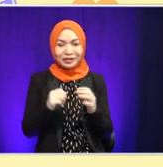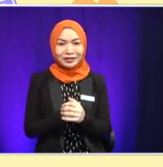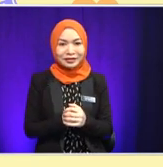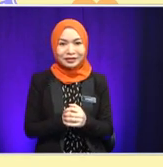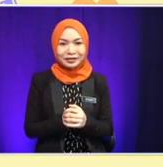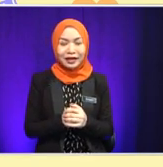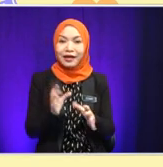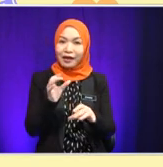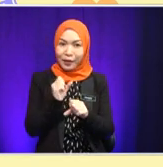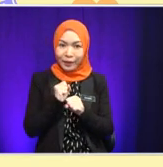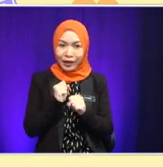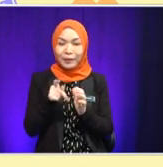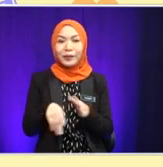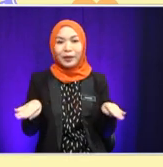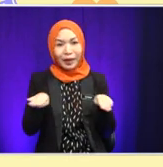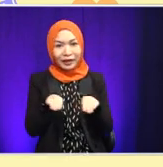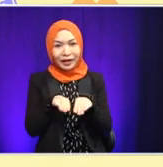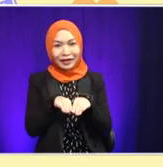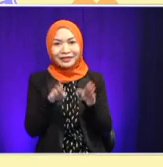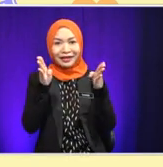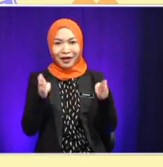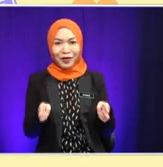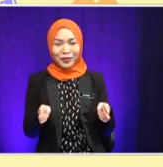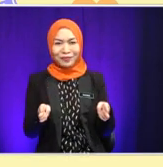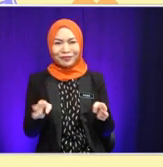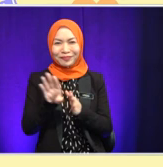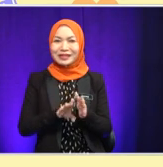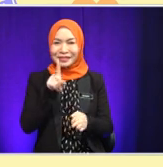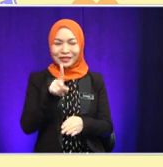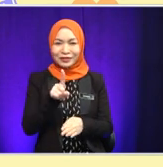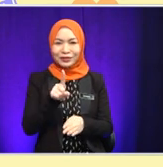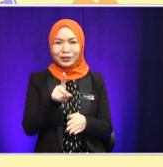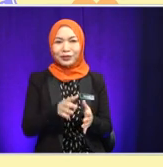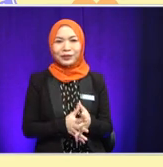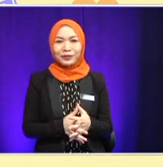dapat dapat berbagai kaum Bersatu padu Oke